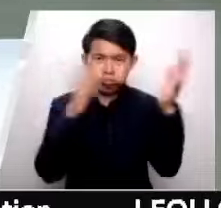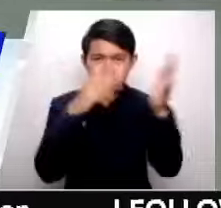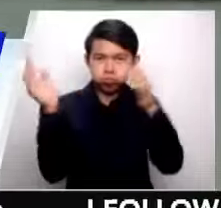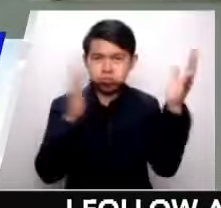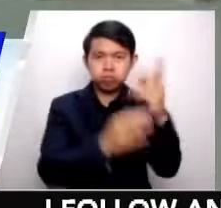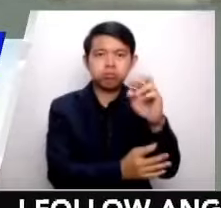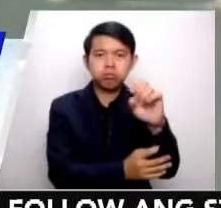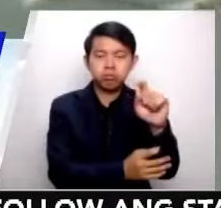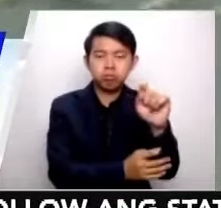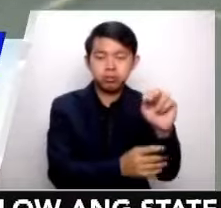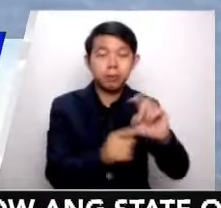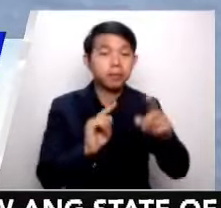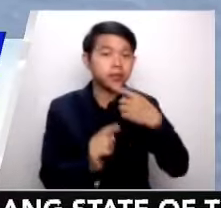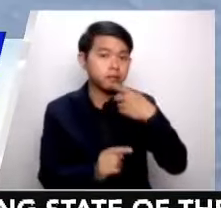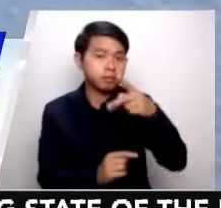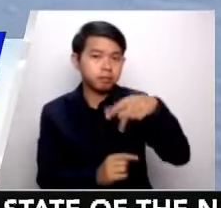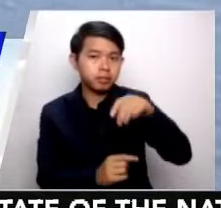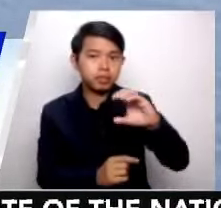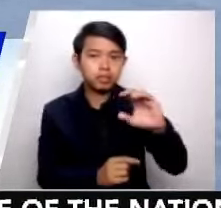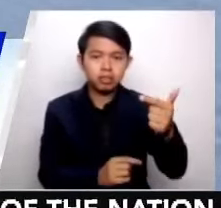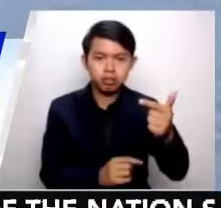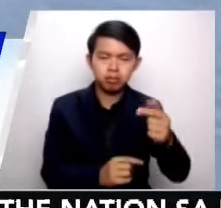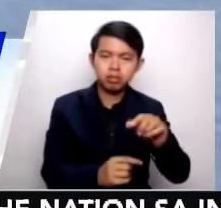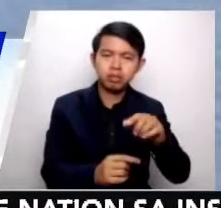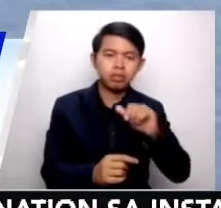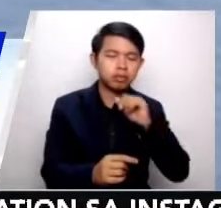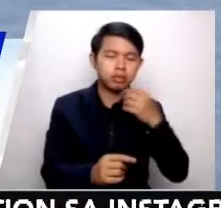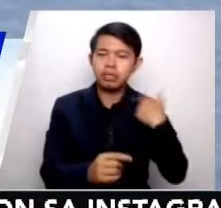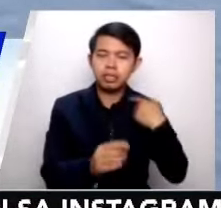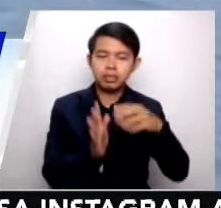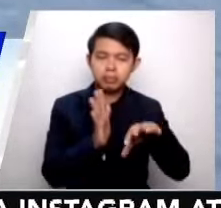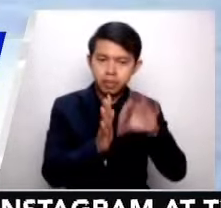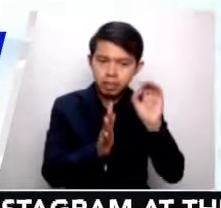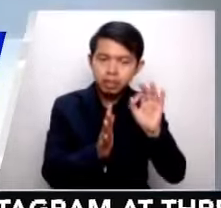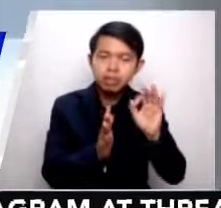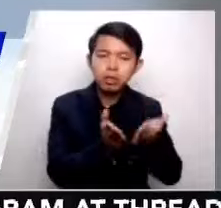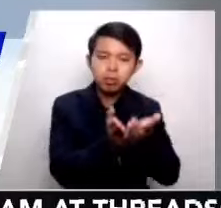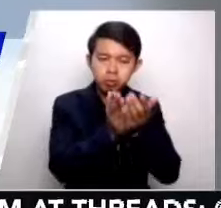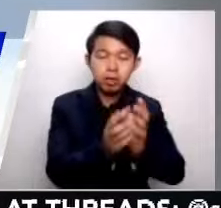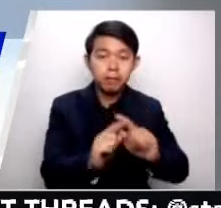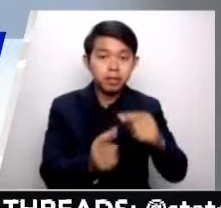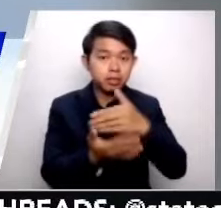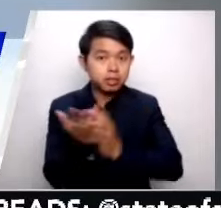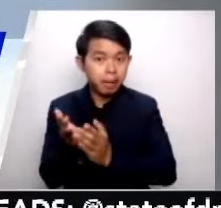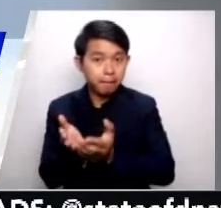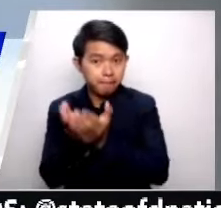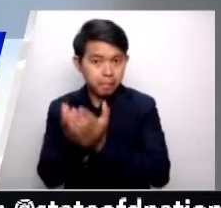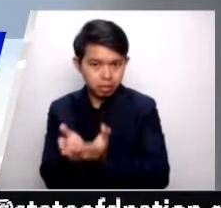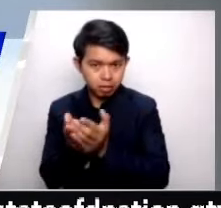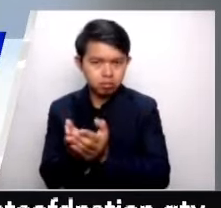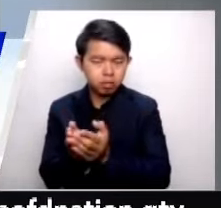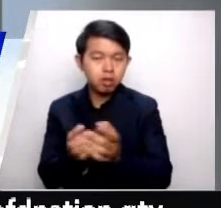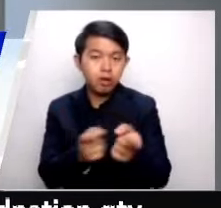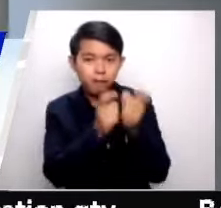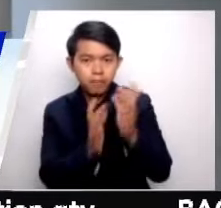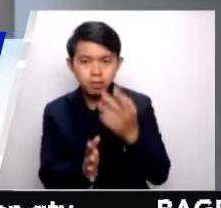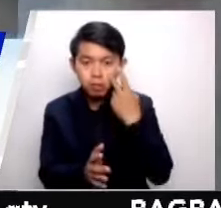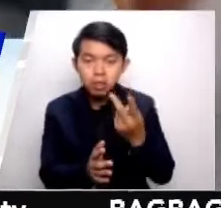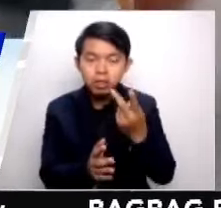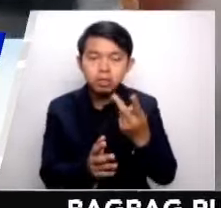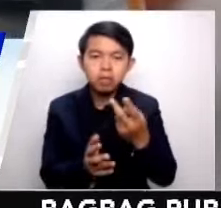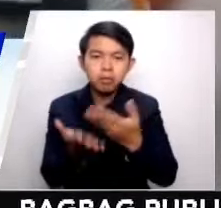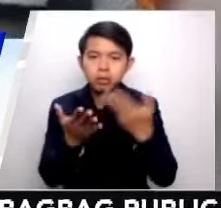pang indikasyong lumubog ang barko. Ang ilang manging isda may nakuha ng mga basyong LPG tank, life rings at life jacket